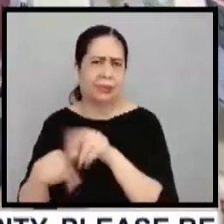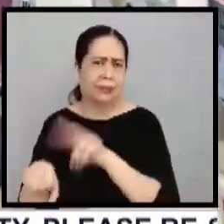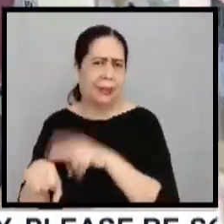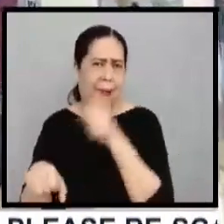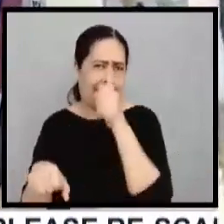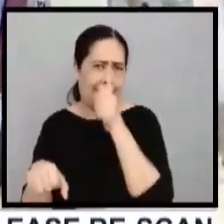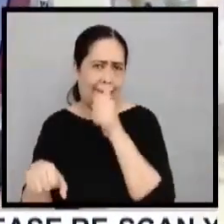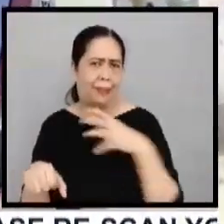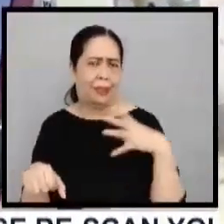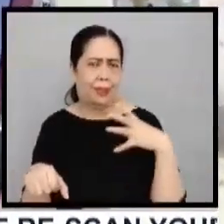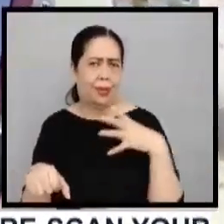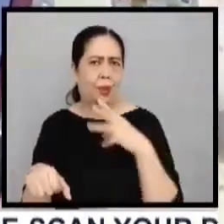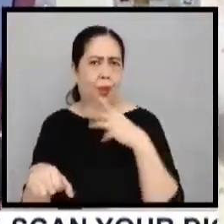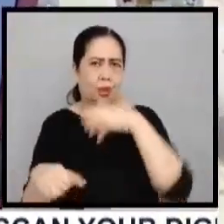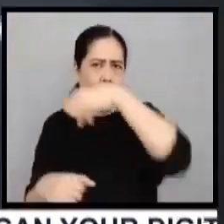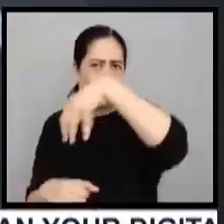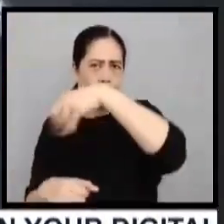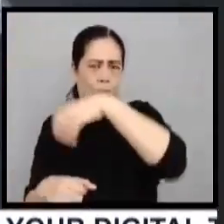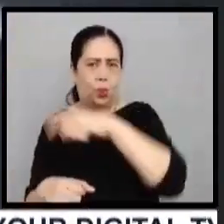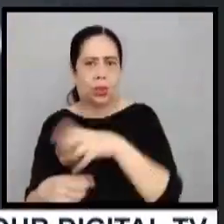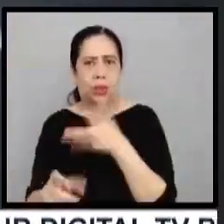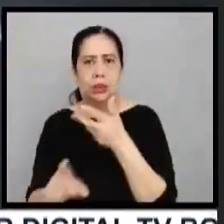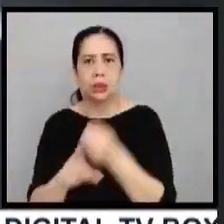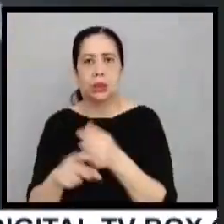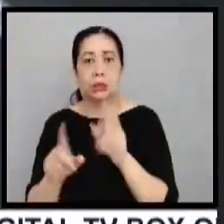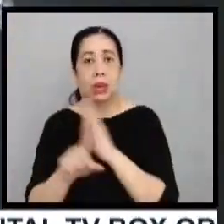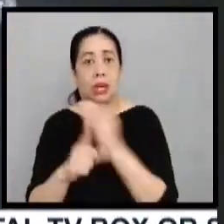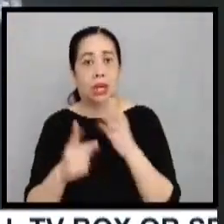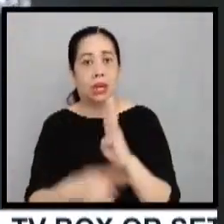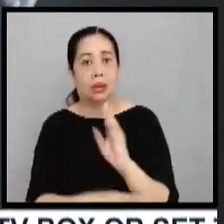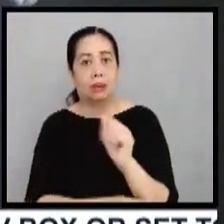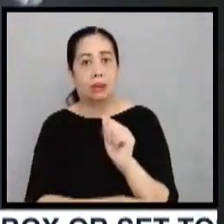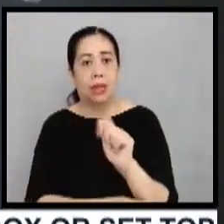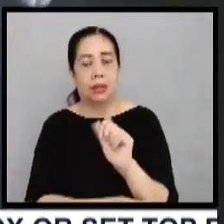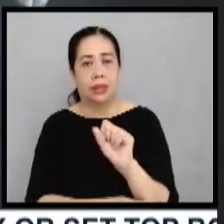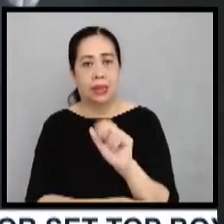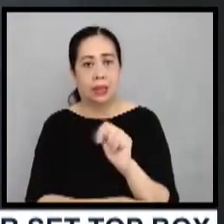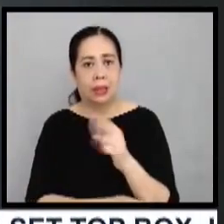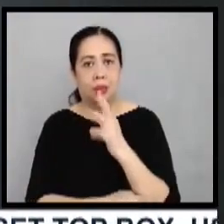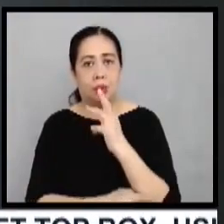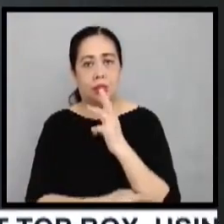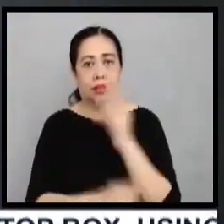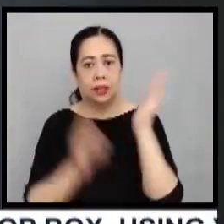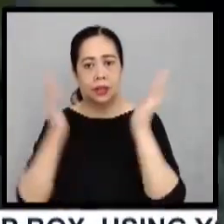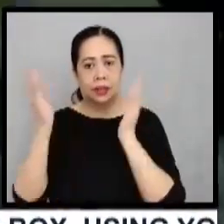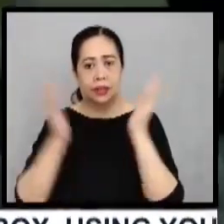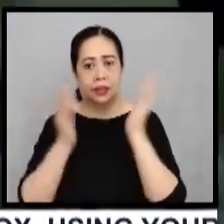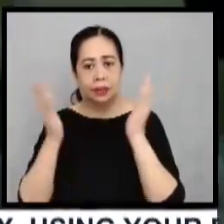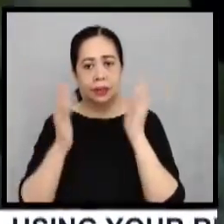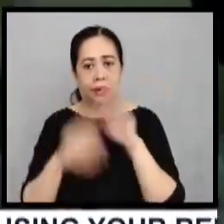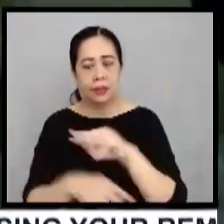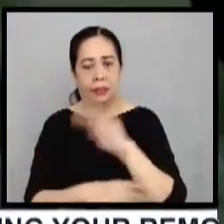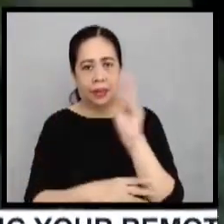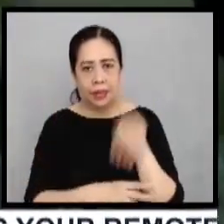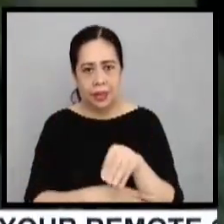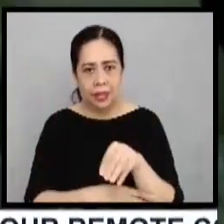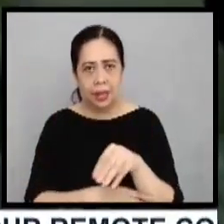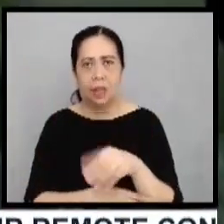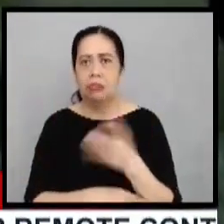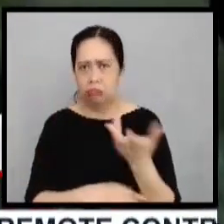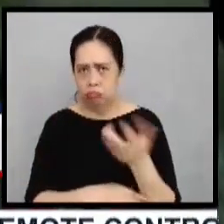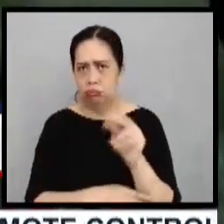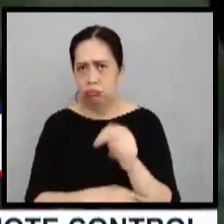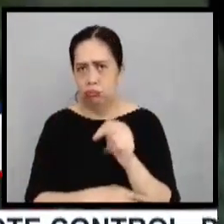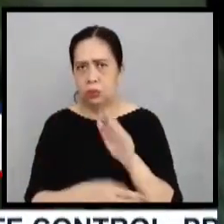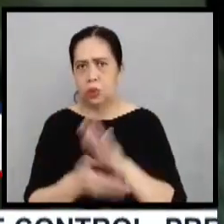araw-araw. Sapul kasi ang kanyang negosyo sa Barangay Batasan Hills sa water service interruptions ng Maynilad. Siyempre kailangan malinis